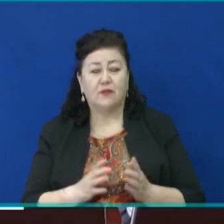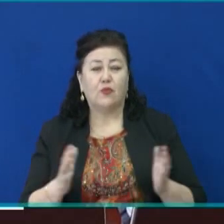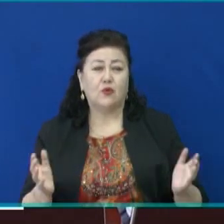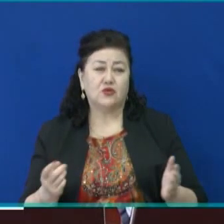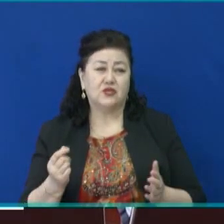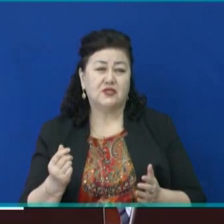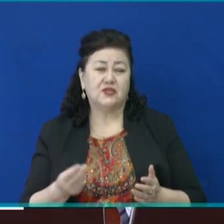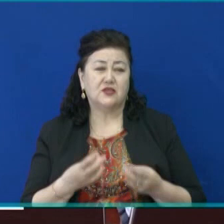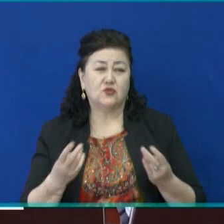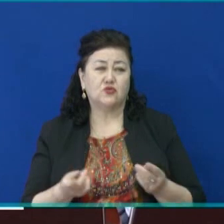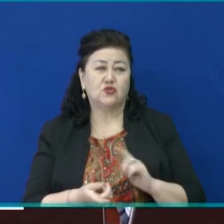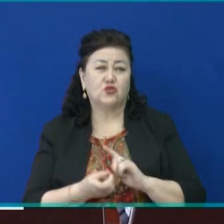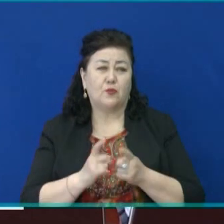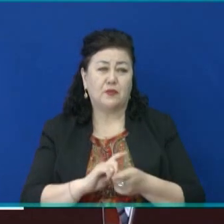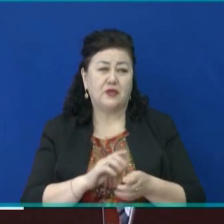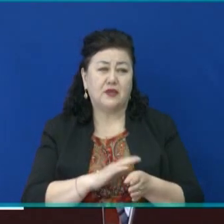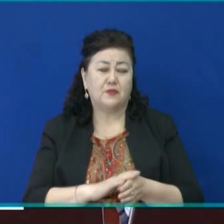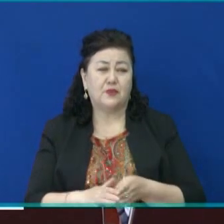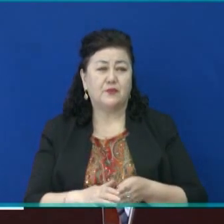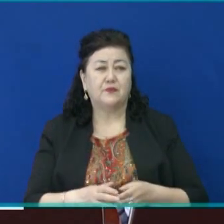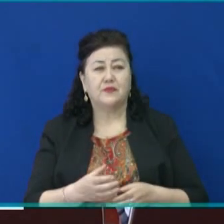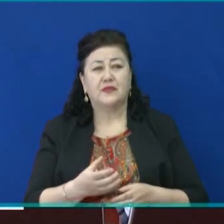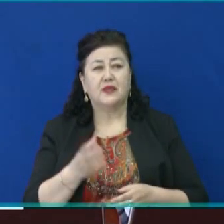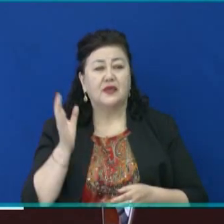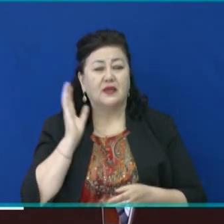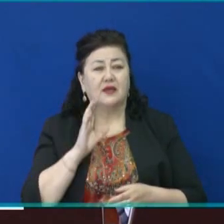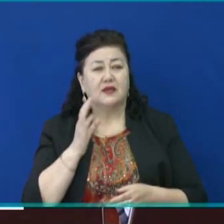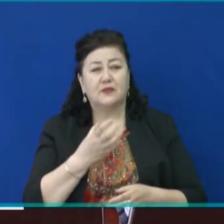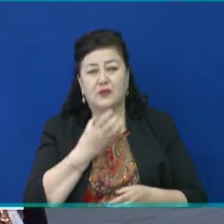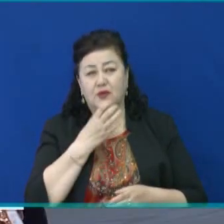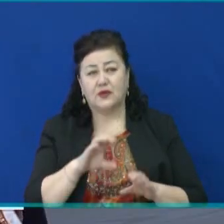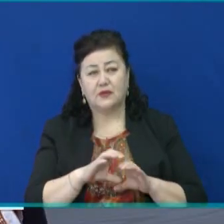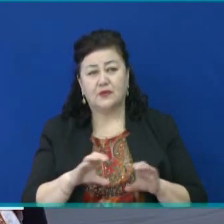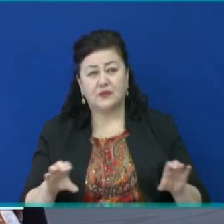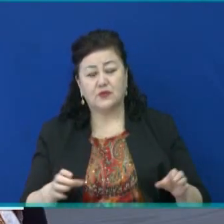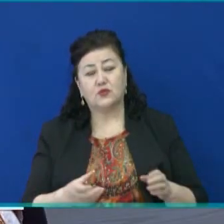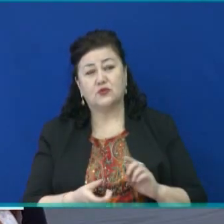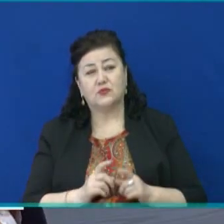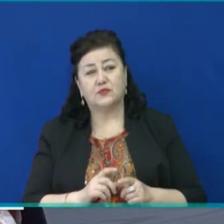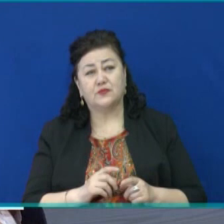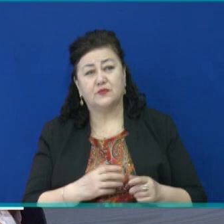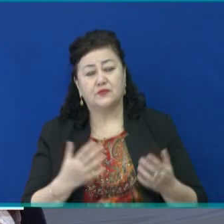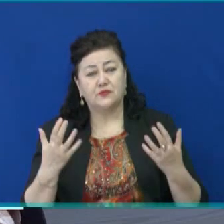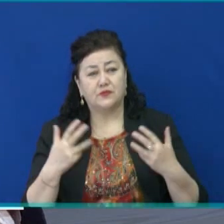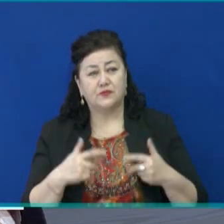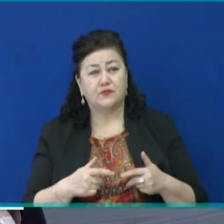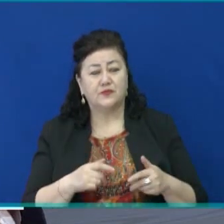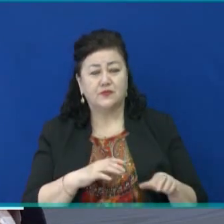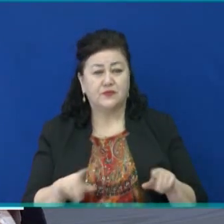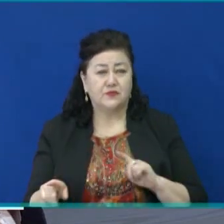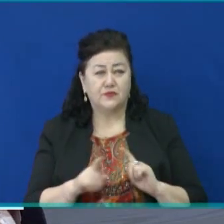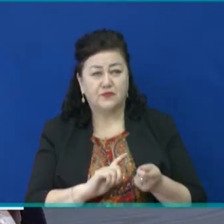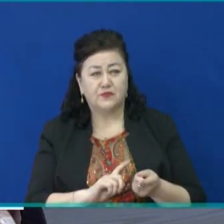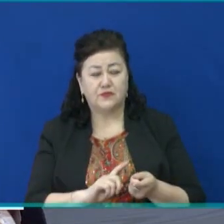денег. От предприятия «Семей водоканал» также пришла заявка на увеличение инвестиций. С учетом корректировки наших дополнительных